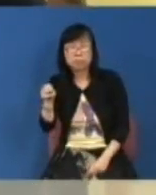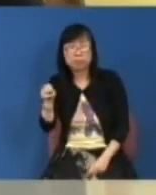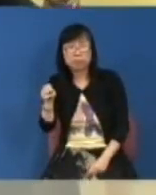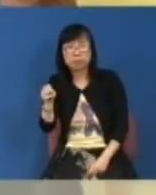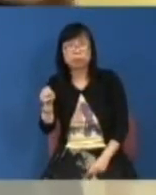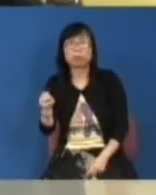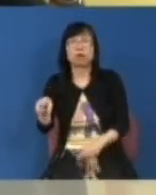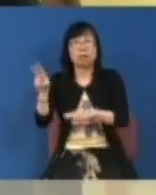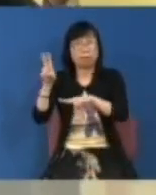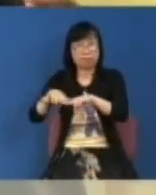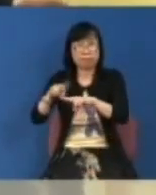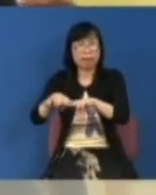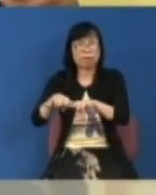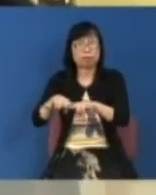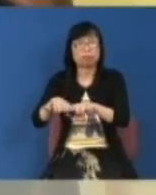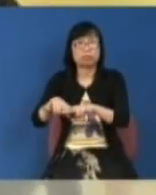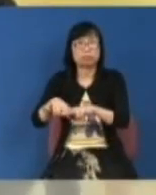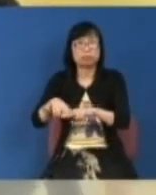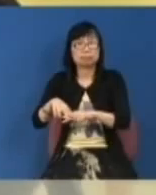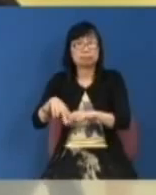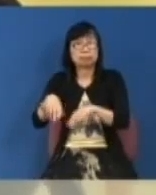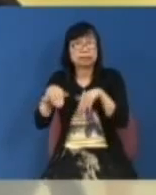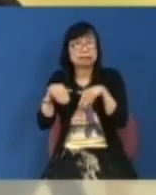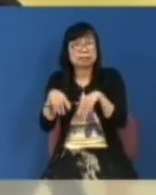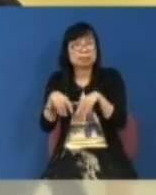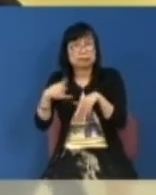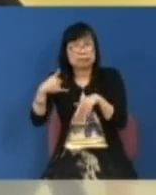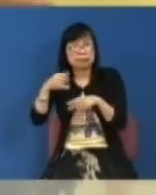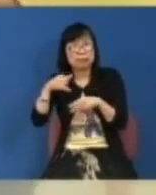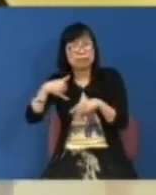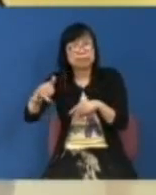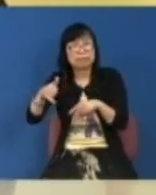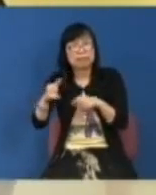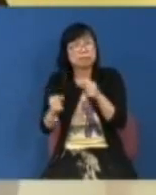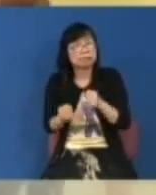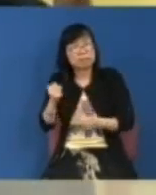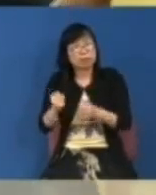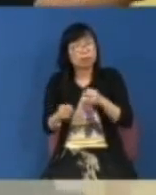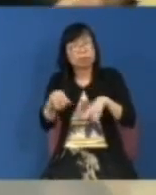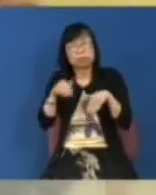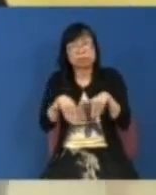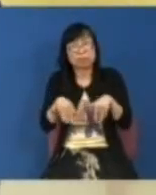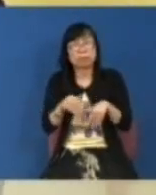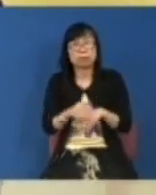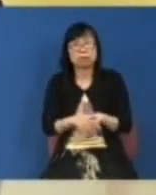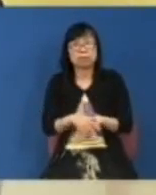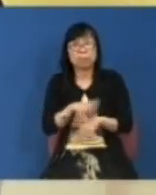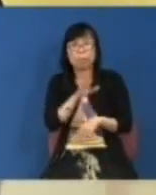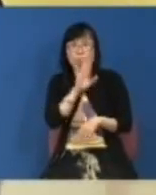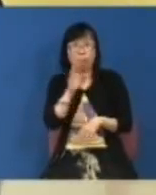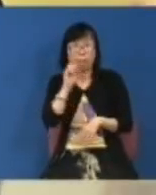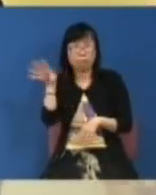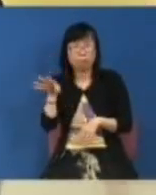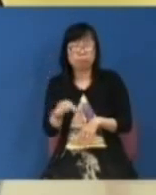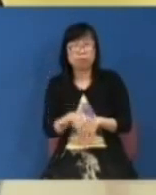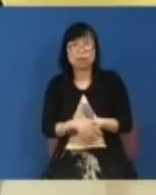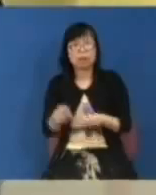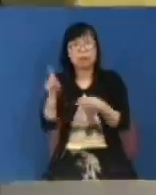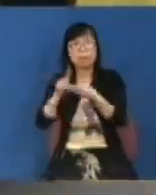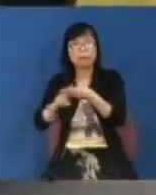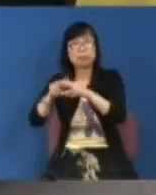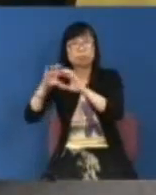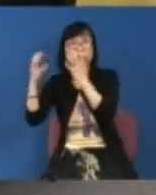這個共產黨的走狗的陳述，不用問我們的，是信他們而已。 喂，不讓民主黨真理